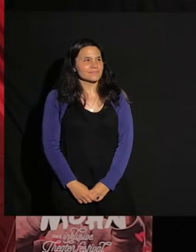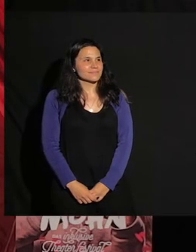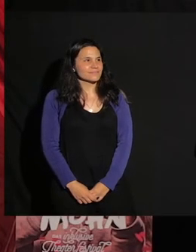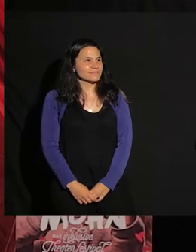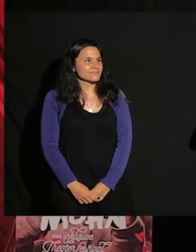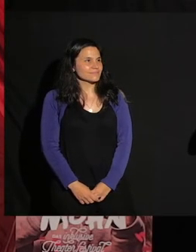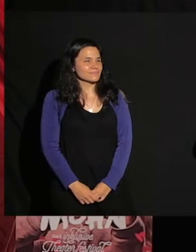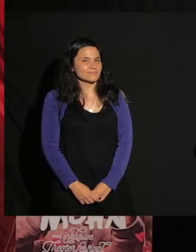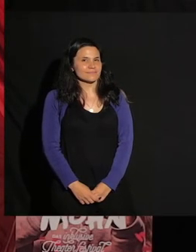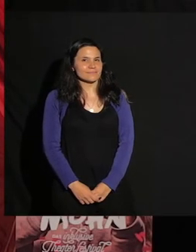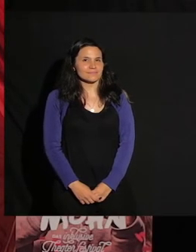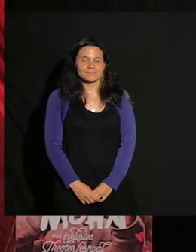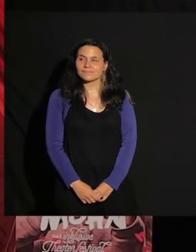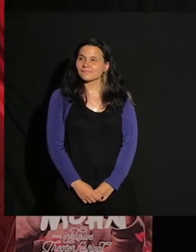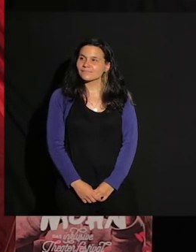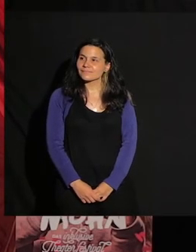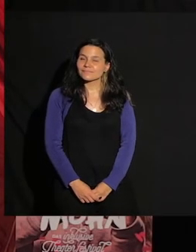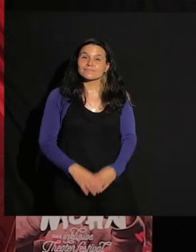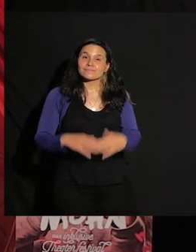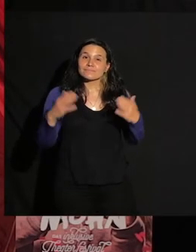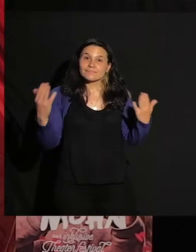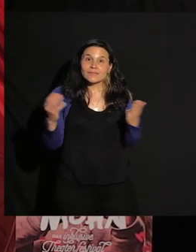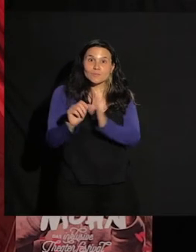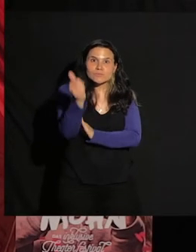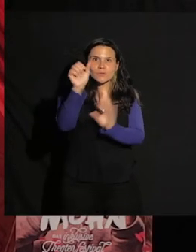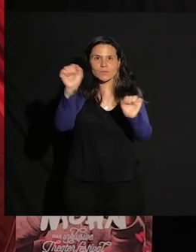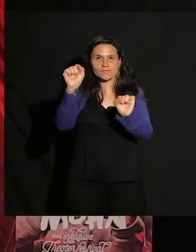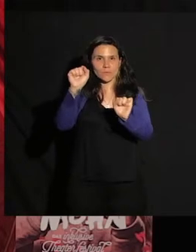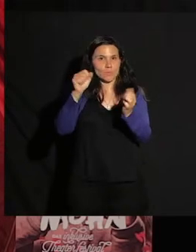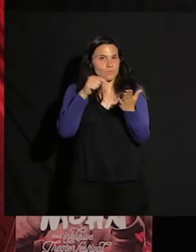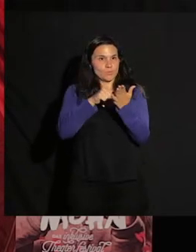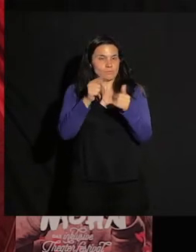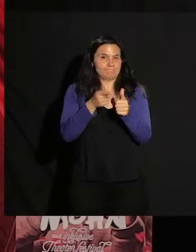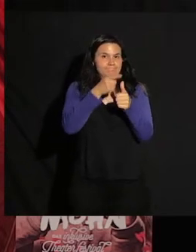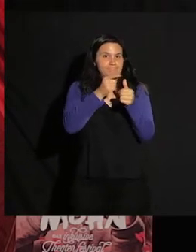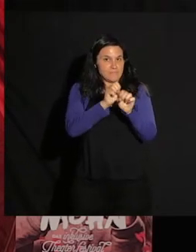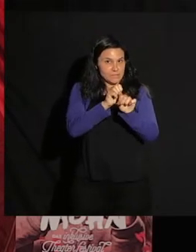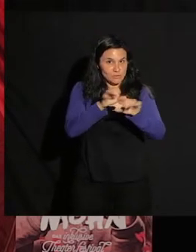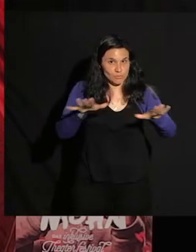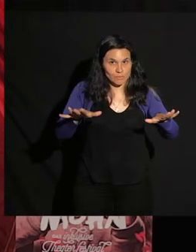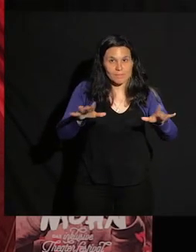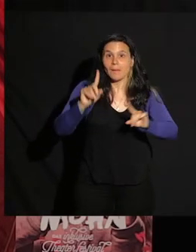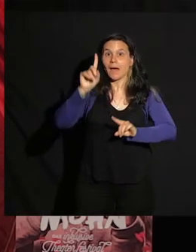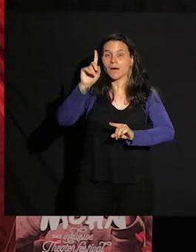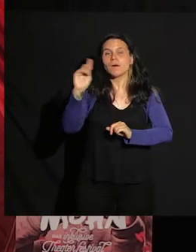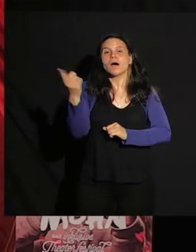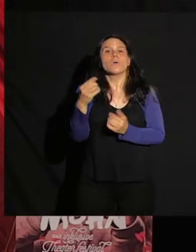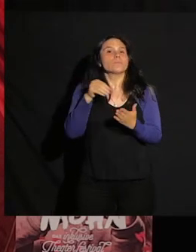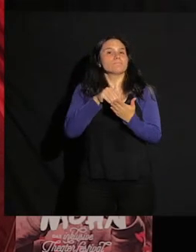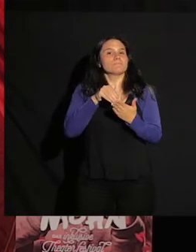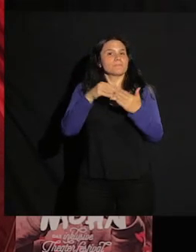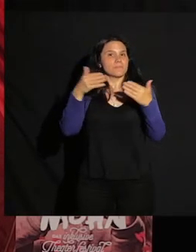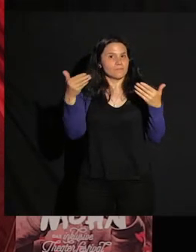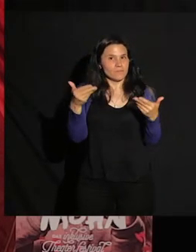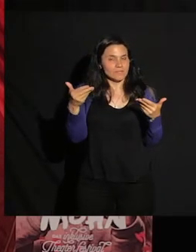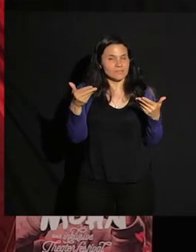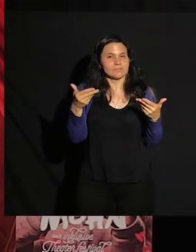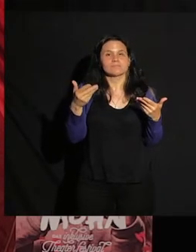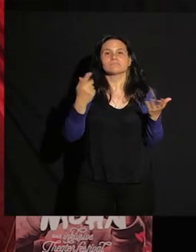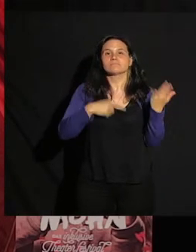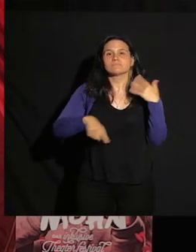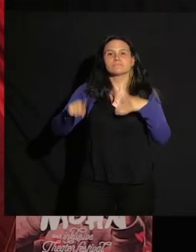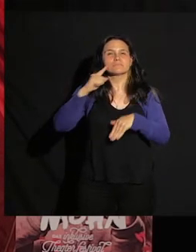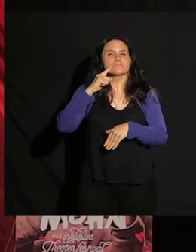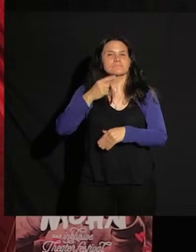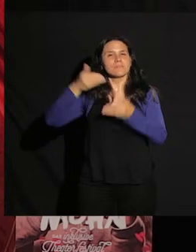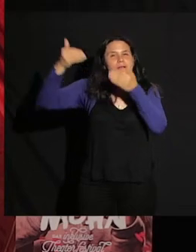ein besonderes Festival, weil es natürlich nicht nur gestreamt wird diesmal, sondern weil wir auch ja, Einblicke in die